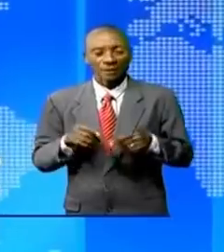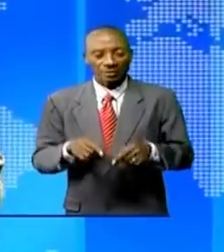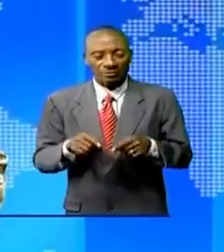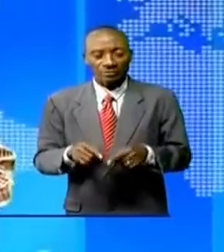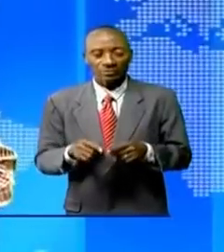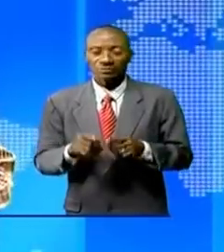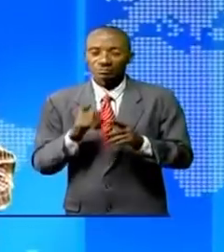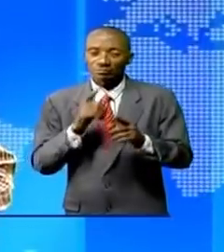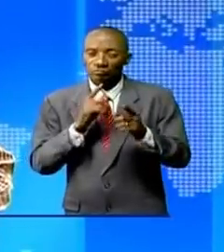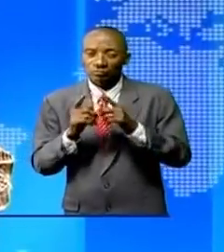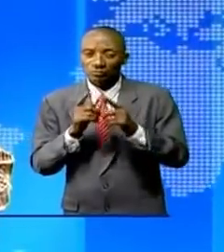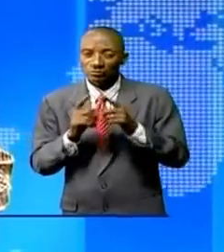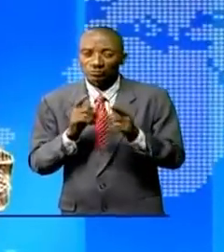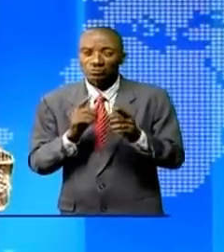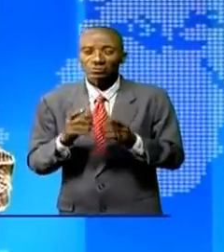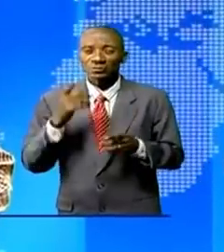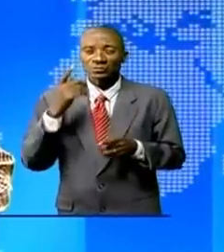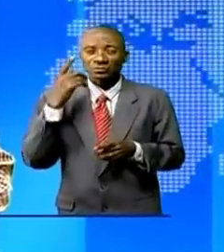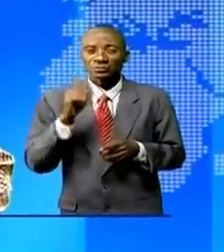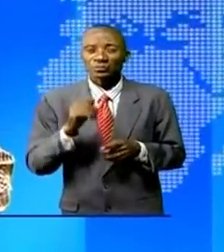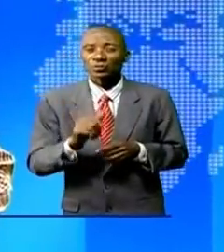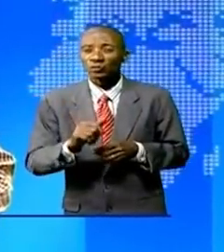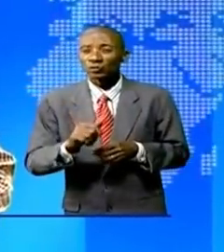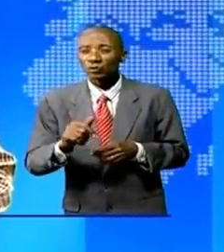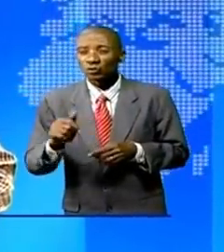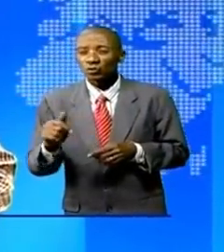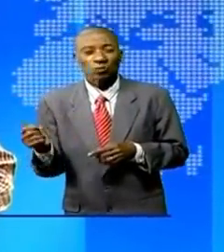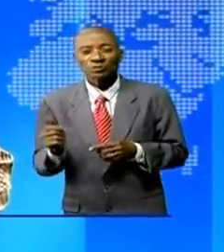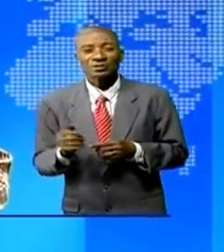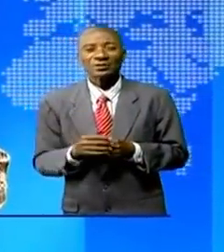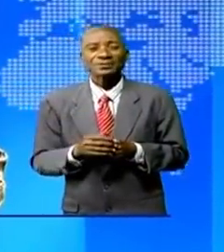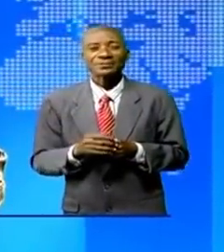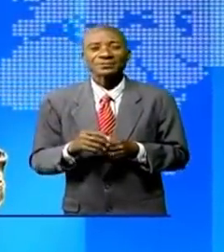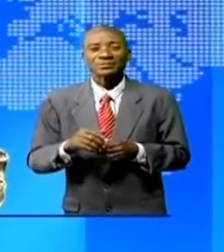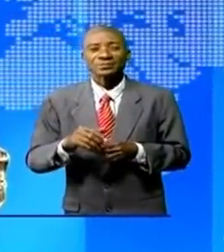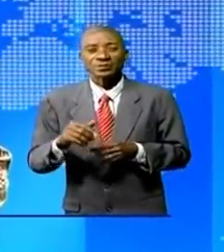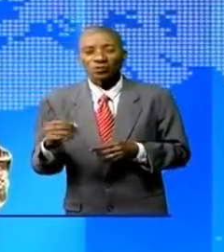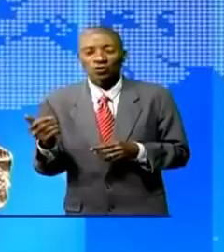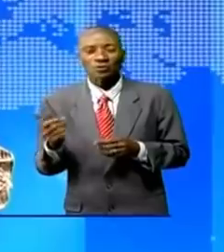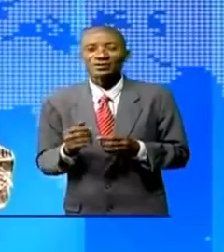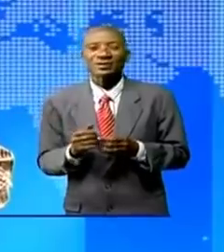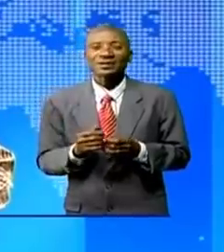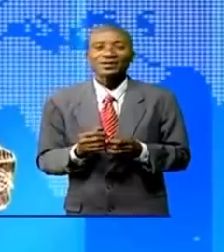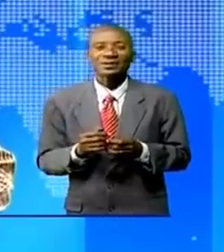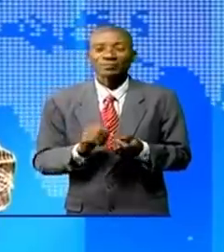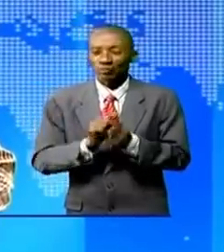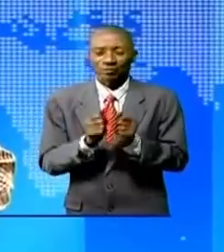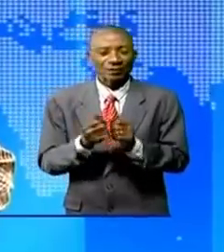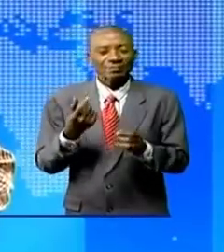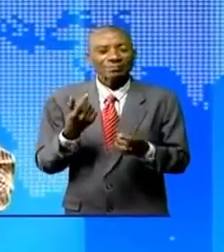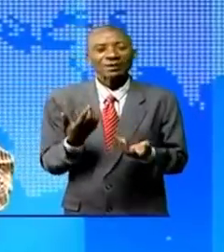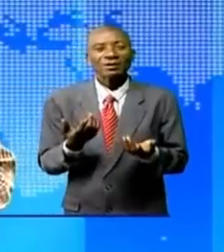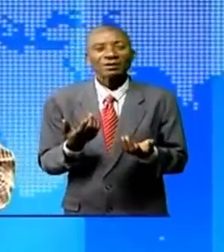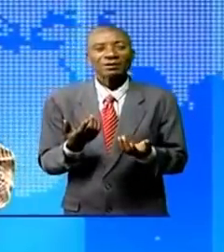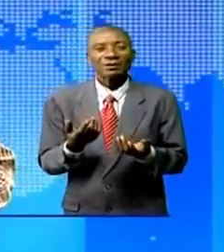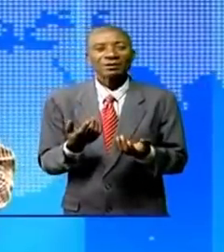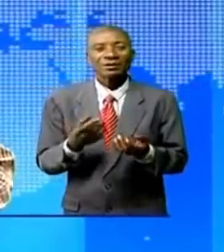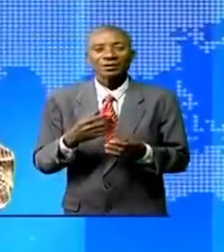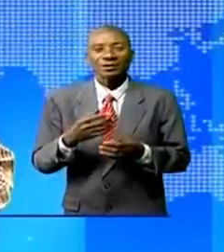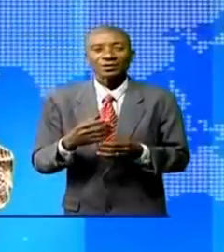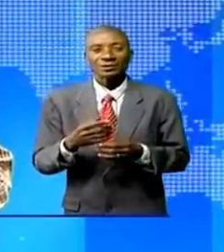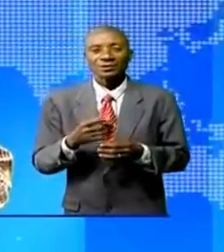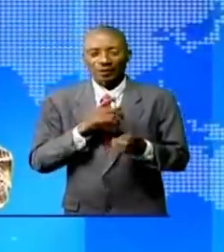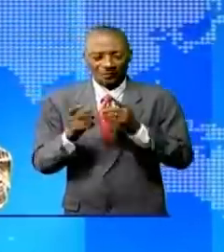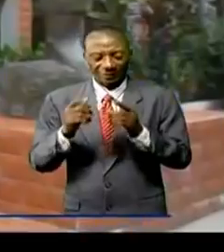centre des réflexions lors d'un breakfast qui a réuni les chefs d'entreprise et certains managers. Un reportage de